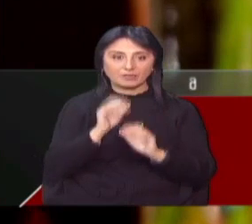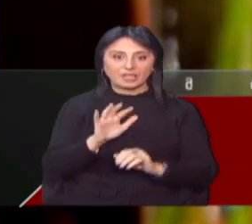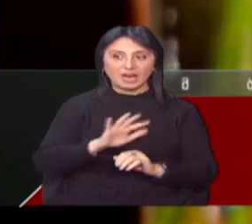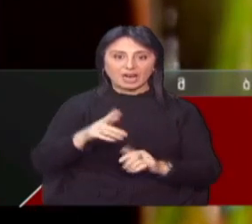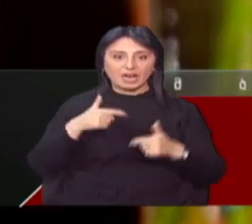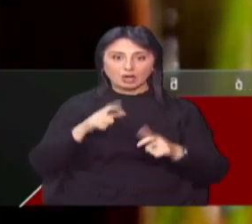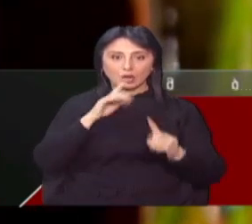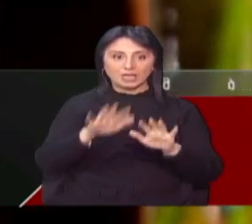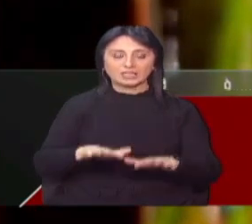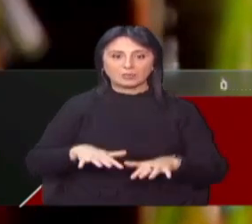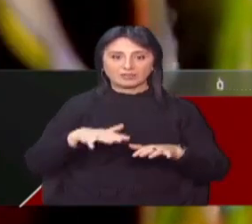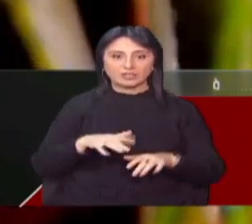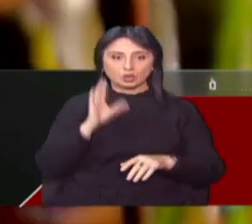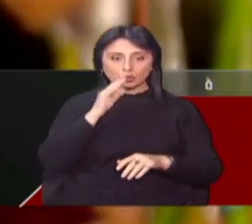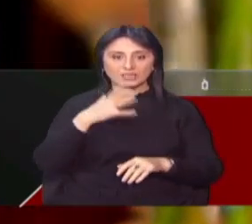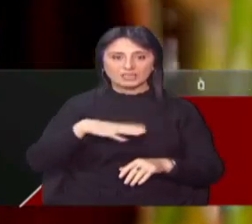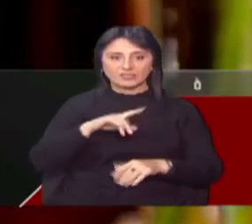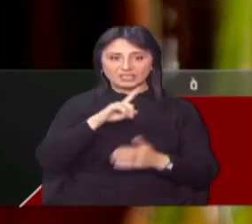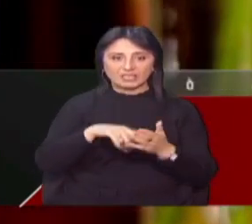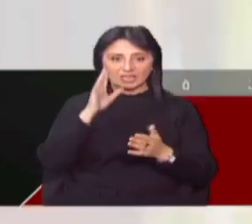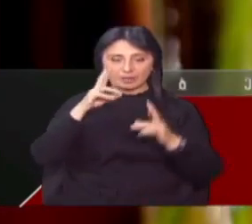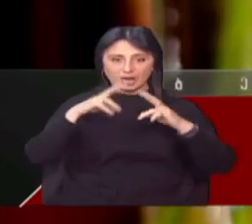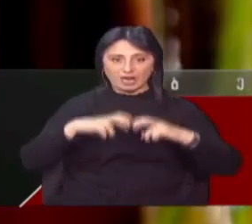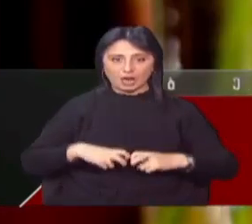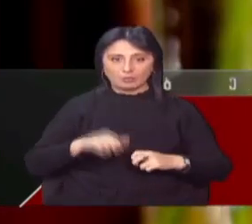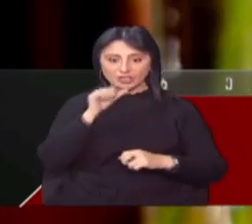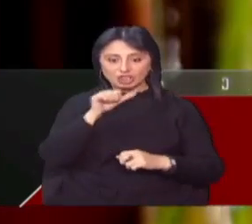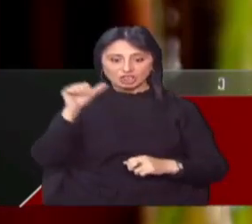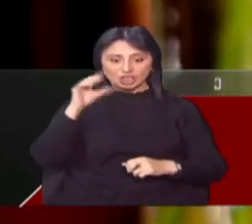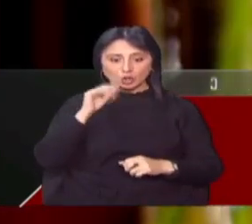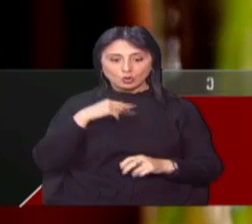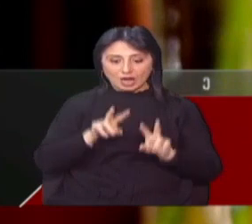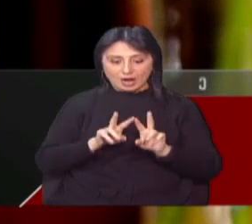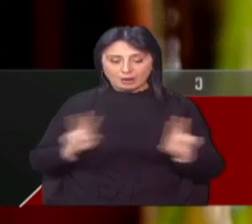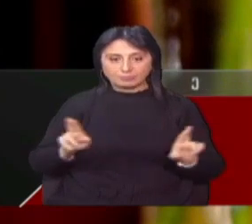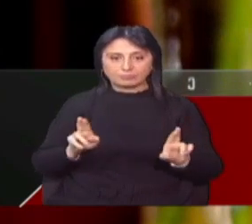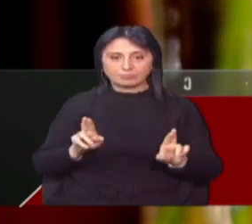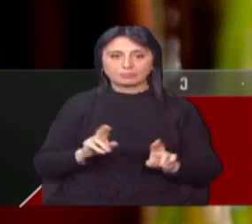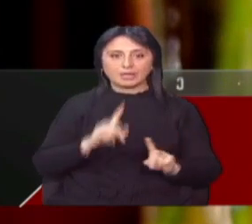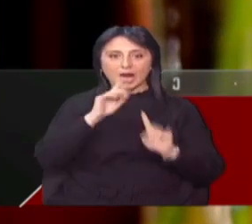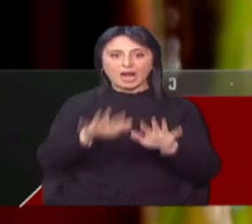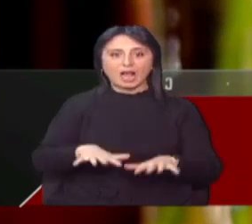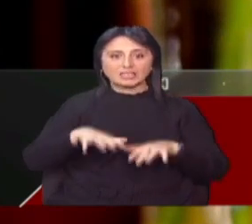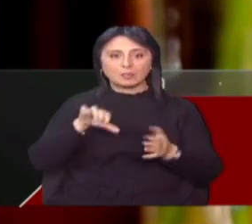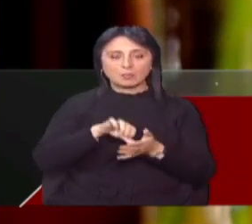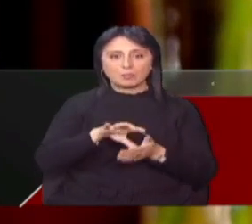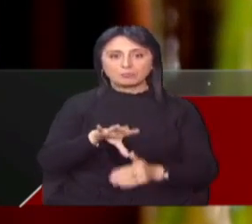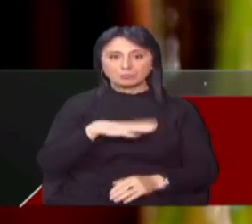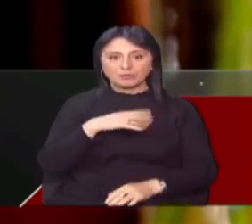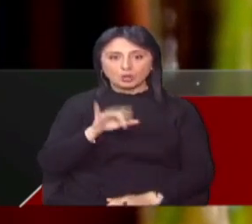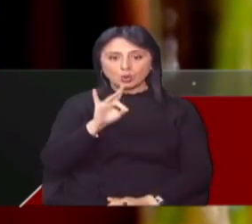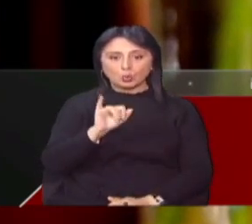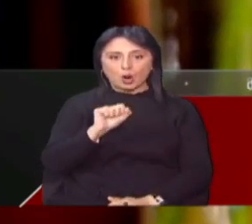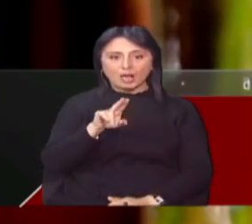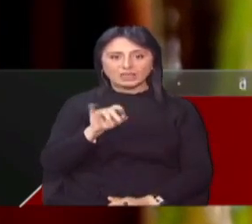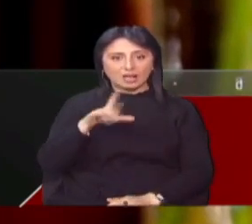გაეროს გენერალურ ასამბლეაზე, როდესაც საქართველოს საკითხი იქნება განხილული. შარშან, როდესაც ჩვენ ანალოგიურ ასამბლეაში მონაწილეობდით რუანდაში და